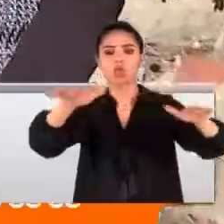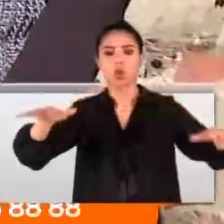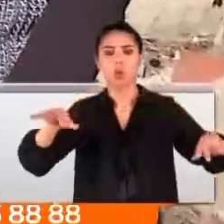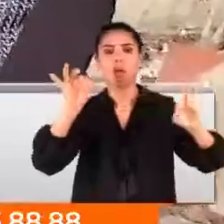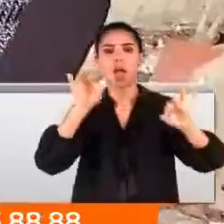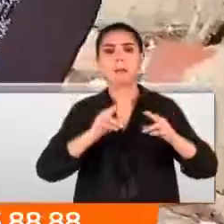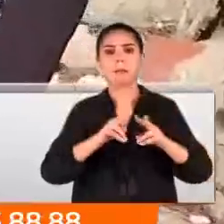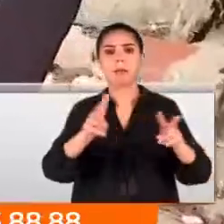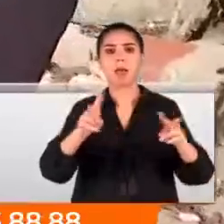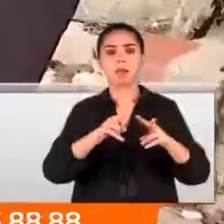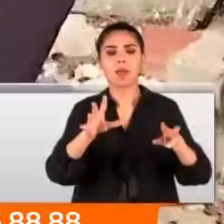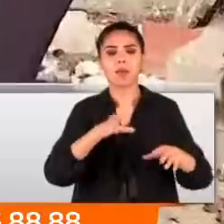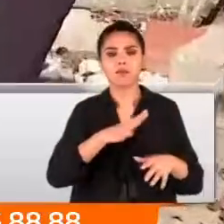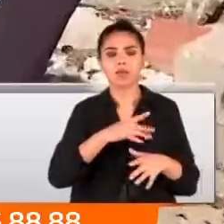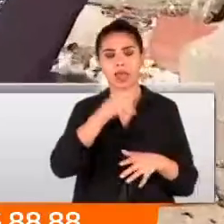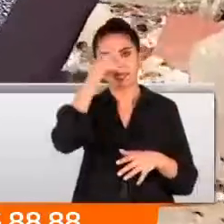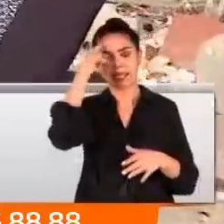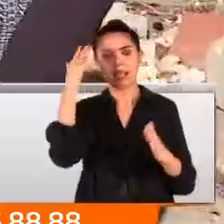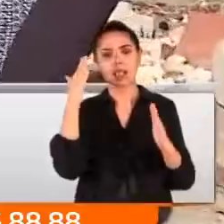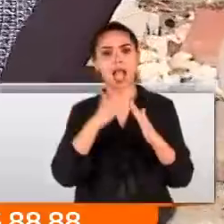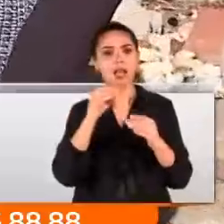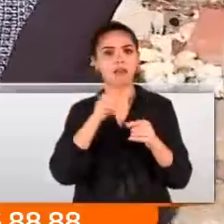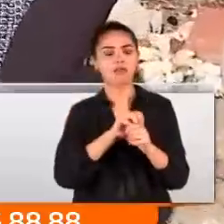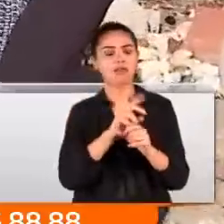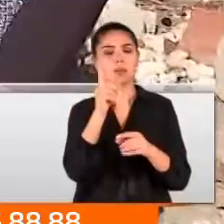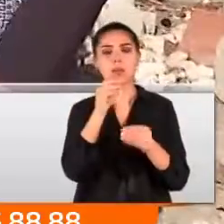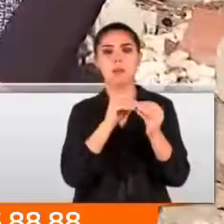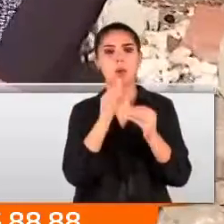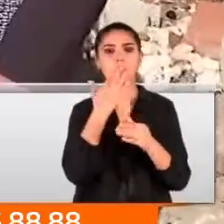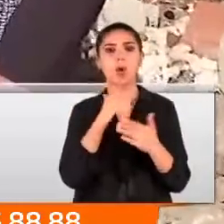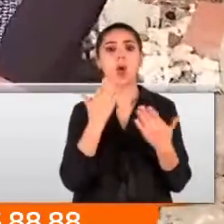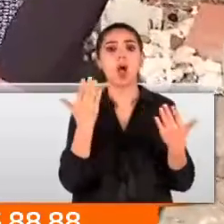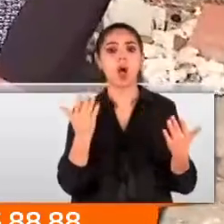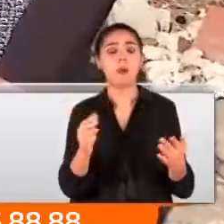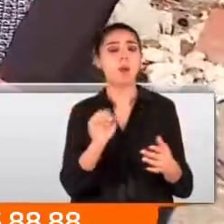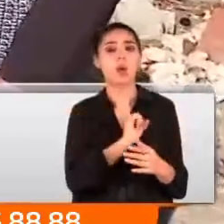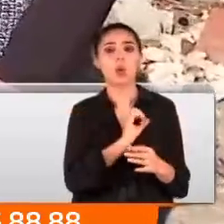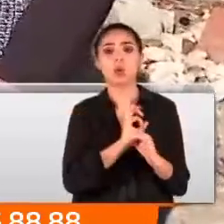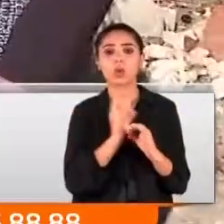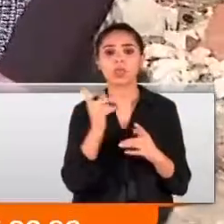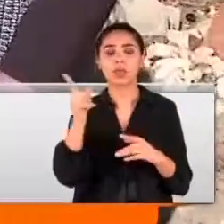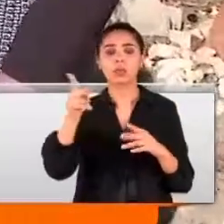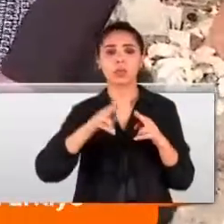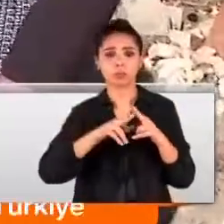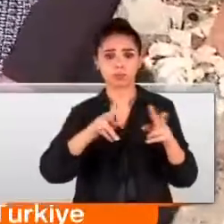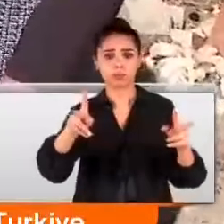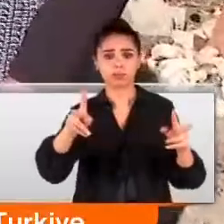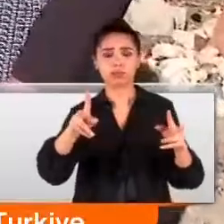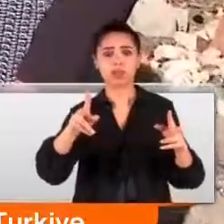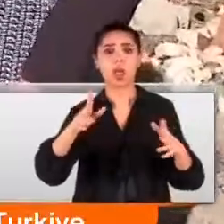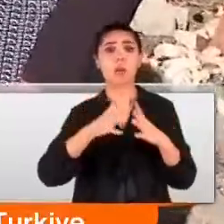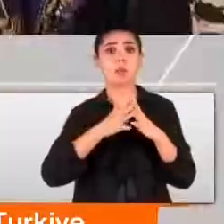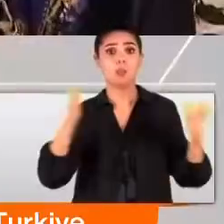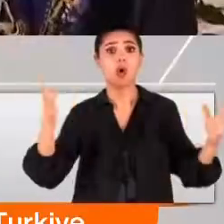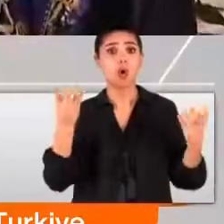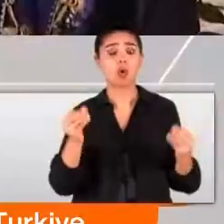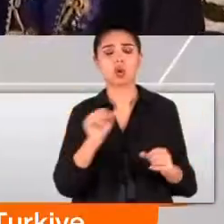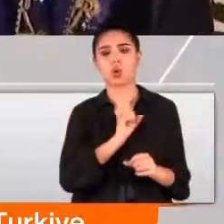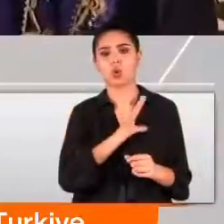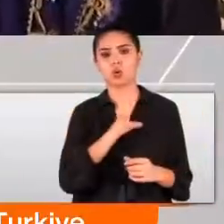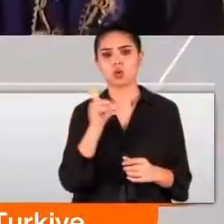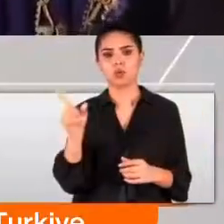sık çatlıyor. Neyse ki evlerinde herhangi bir sıkıntı yok ama en büyük korkuları bu çatlakların ve yarıkların daha da büyümesi. Evler